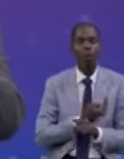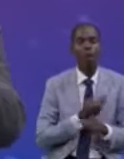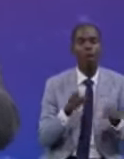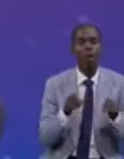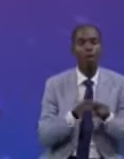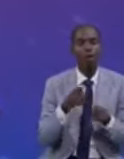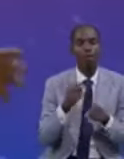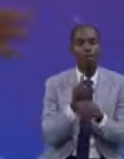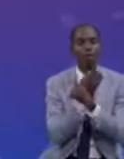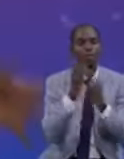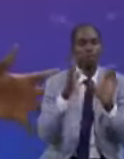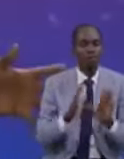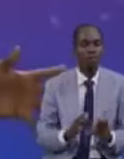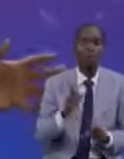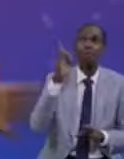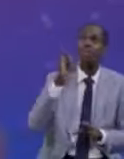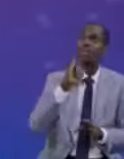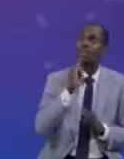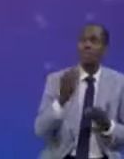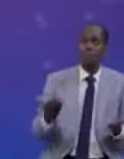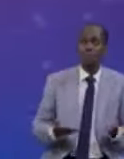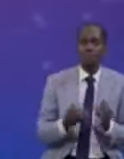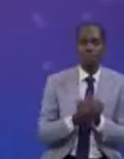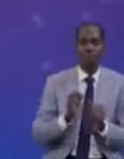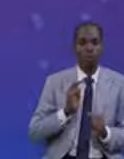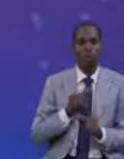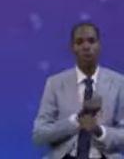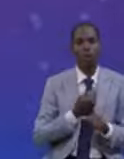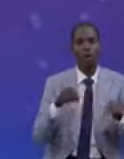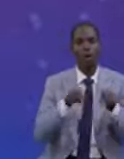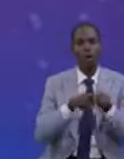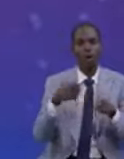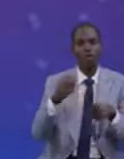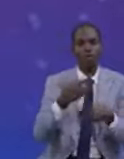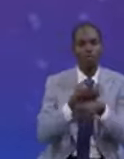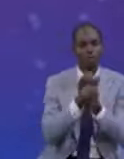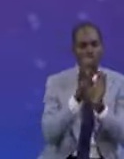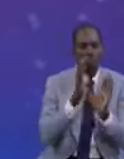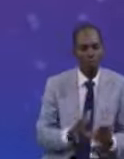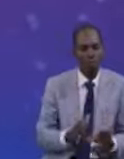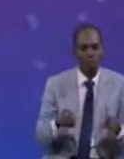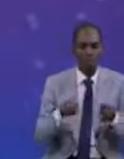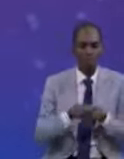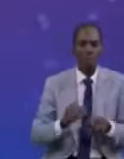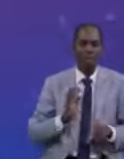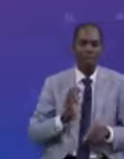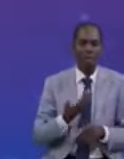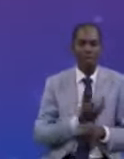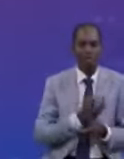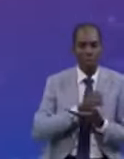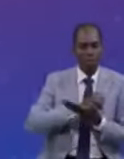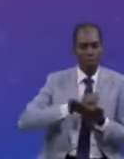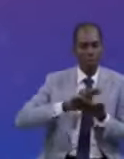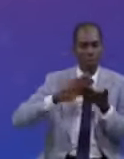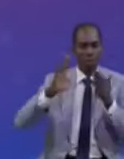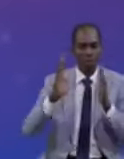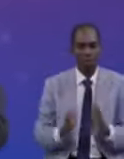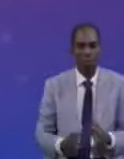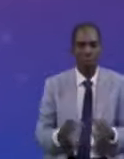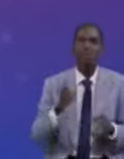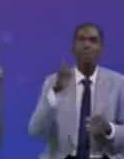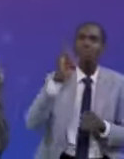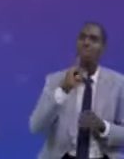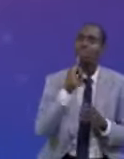tant que le créateur il est avec nous en tant que sanctificateur il est avec nous comme la puissance de Dieu en